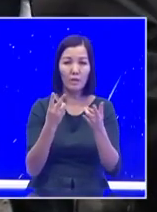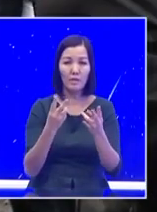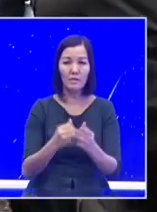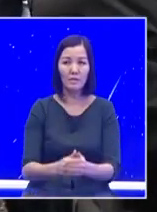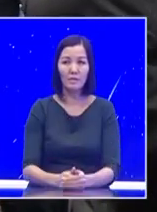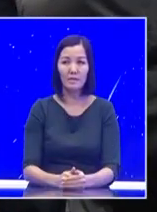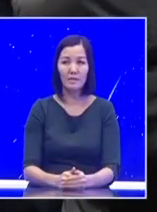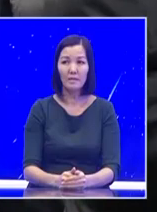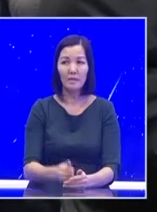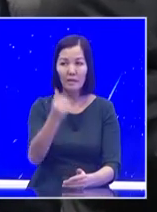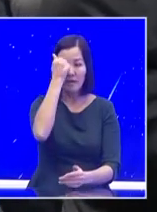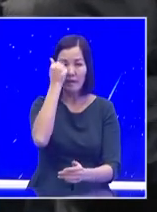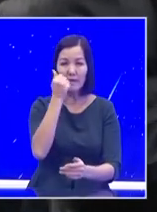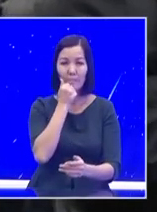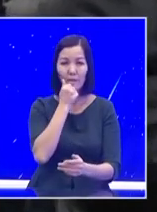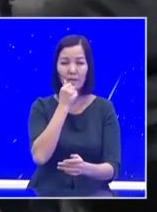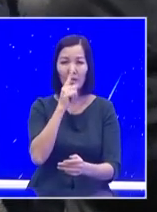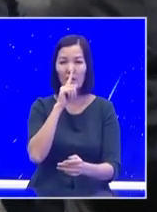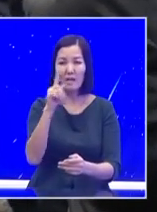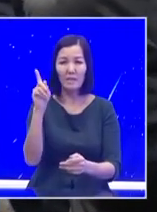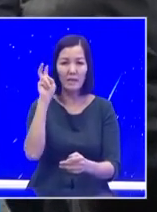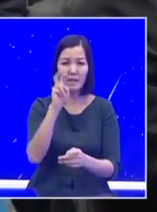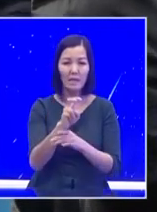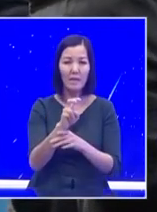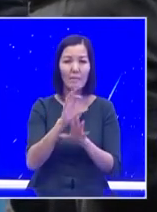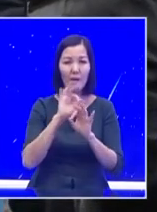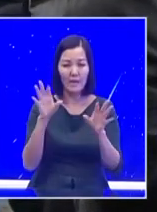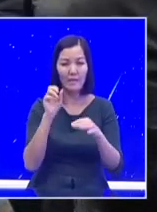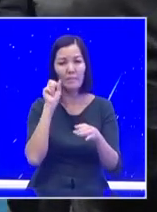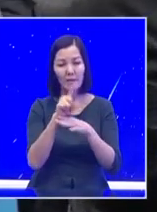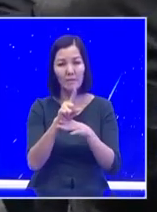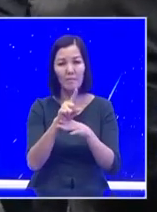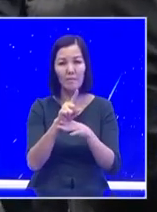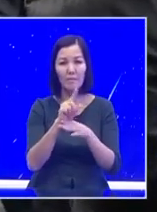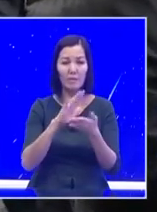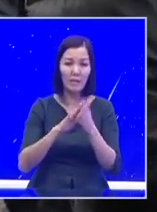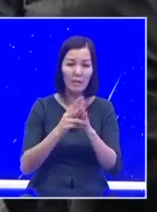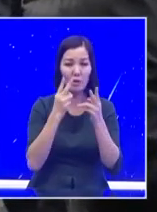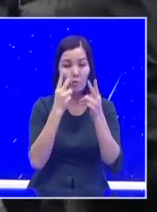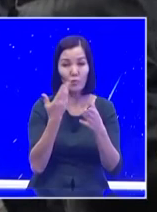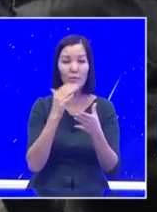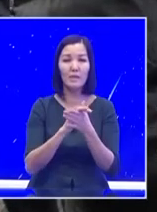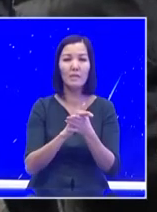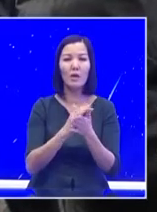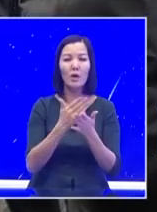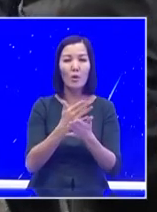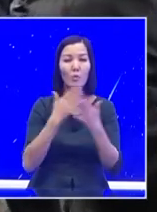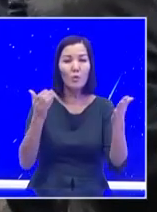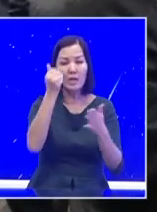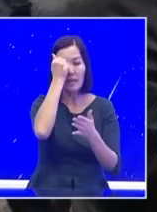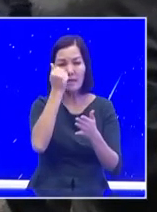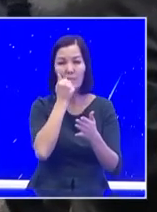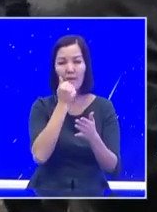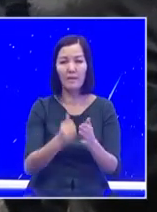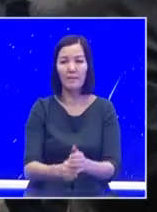де рахмет, сондай жерден келіп. Ана облыстан келіп бәріне айтып, осылардың бәрін жағдайды түсіндіріп атқаныңызға, сізге де көп-көп рахметімді